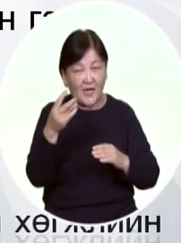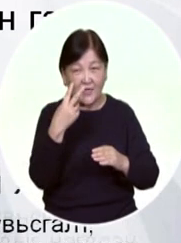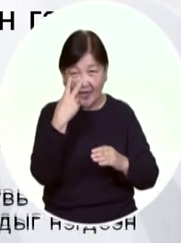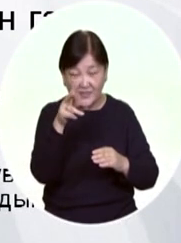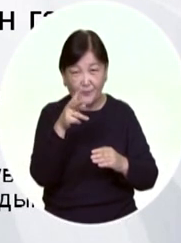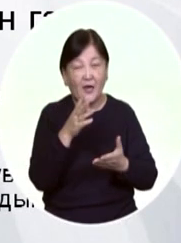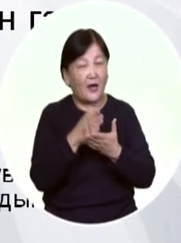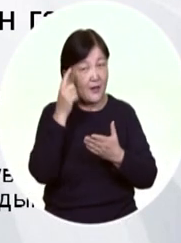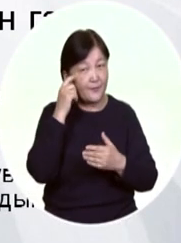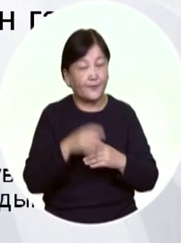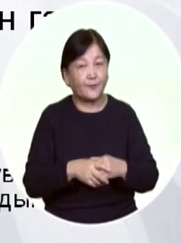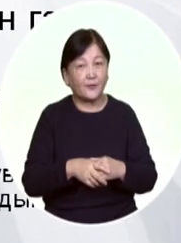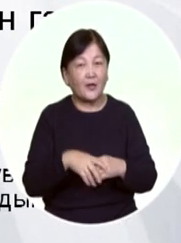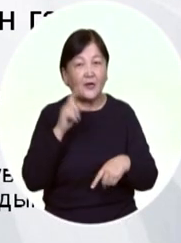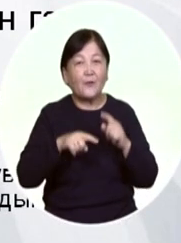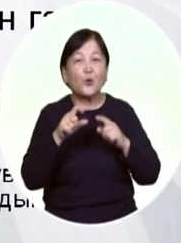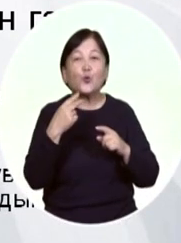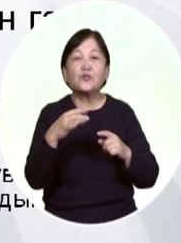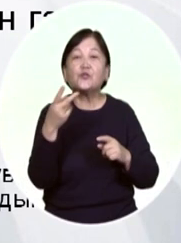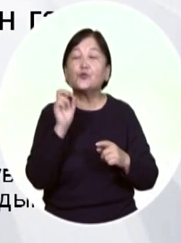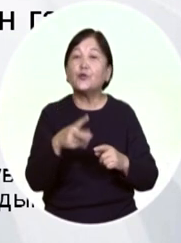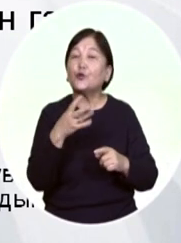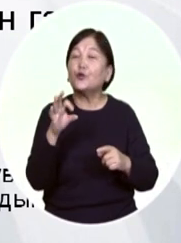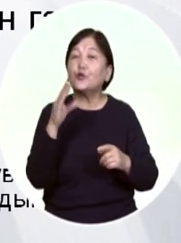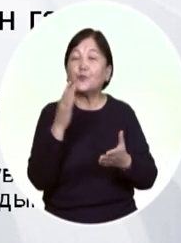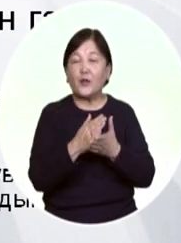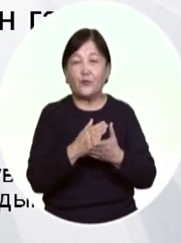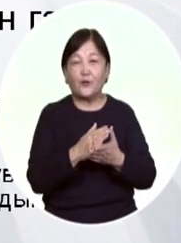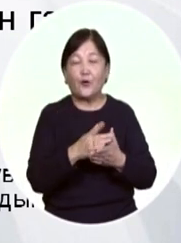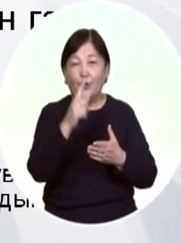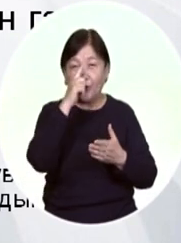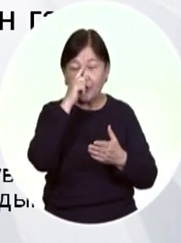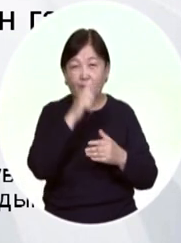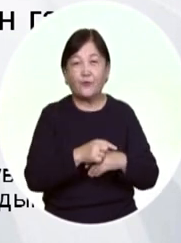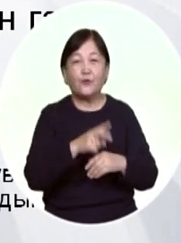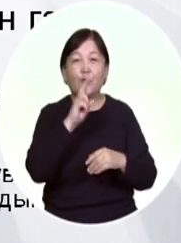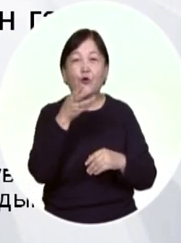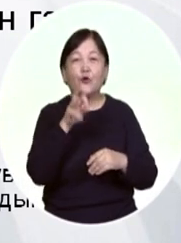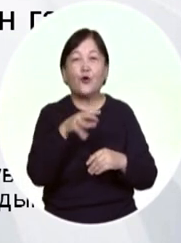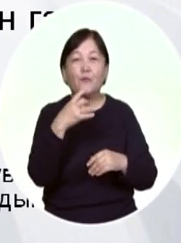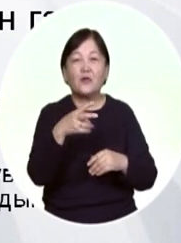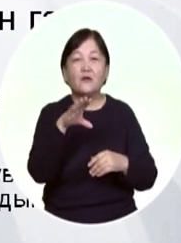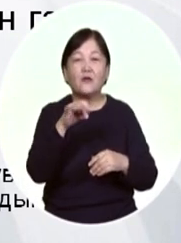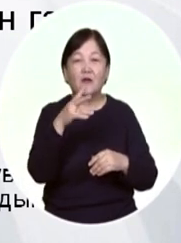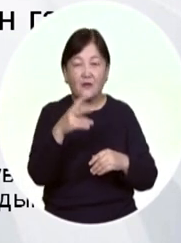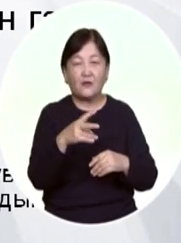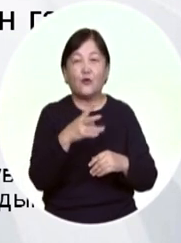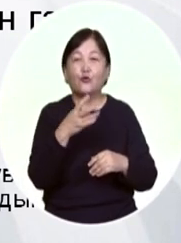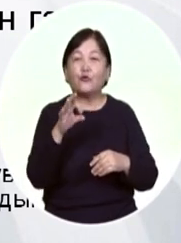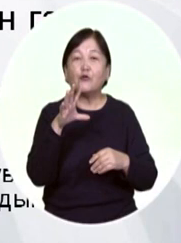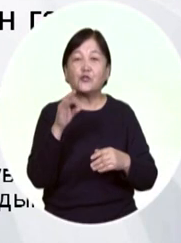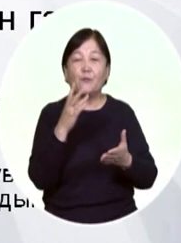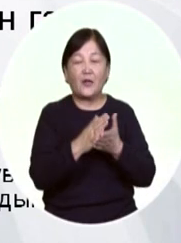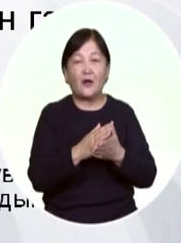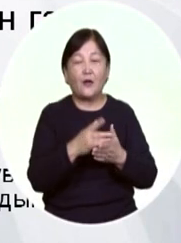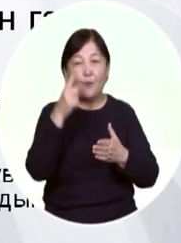Тэгвэл энд ямар ч зүйл нөлөөлсөнийг зөвлөлтөд улс болон комитетийн нөлөө Монгол улсыг зөвлөлтөд улсын